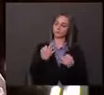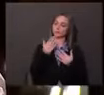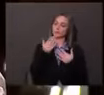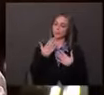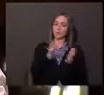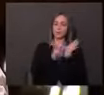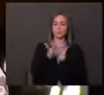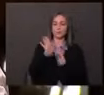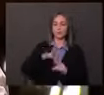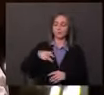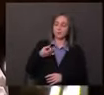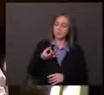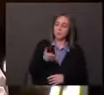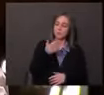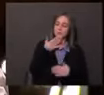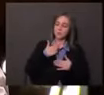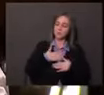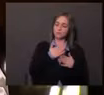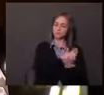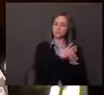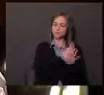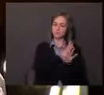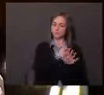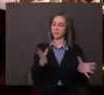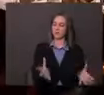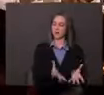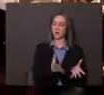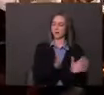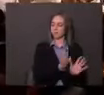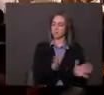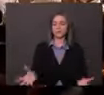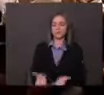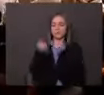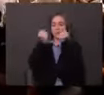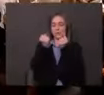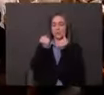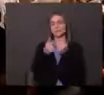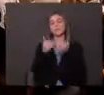ó meu Jesus, perdoai-nos e livrai-nos do fogo do inferno.